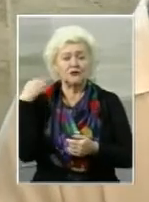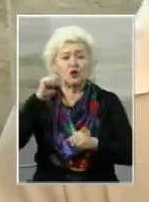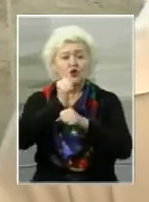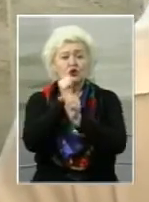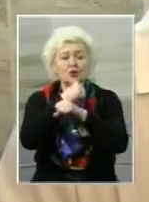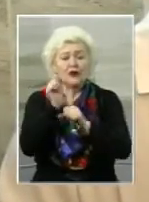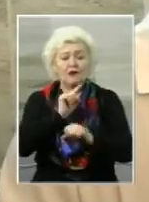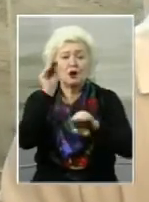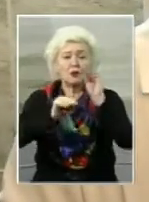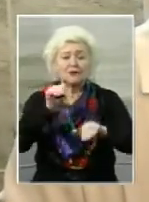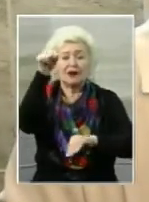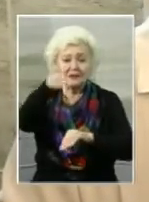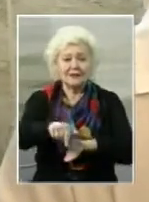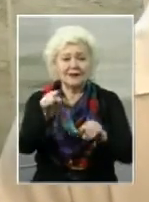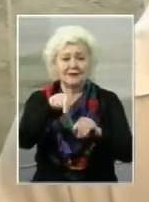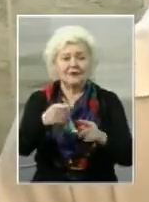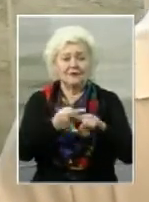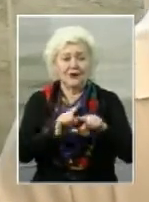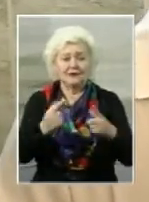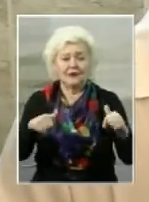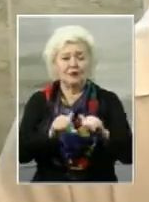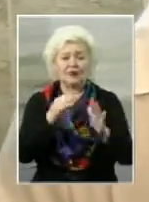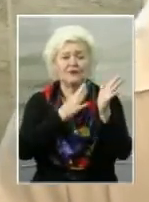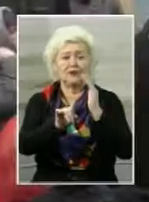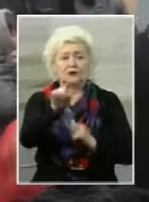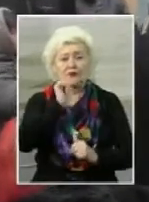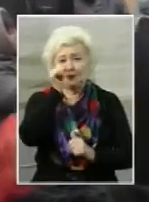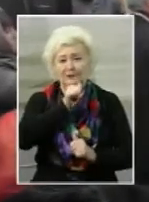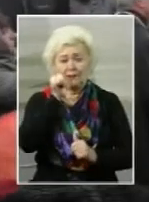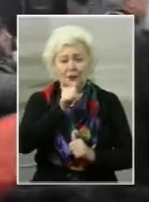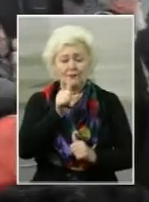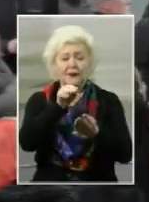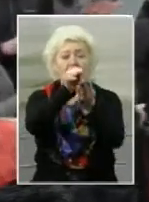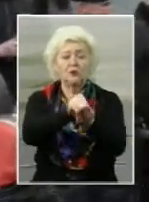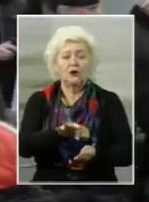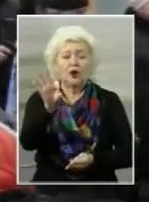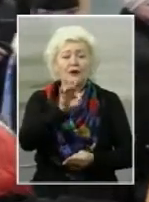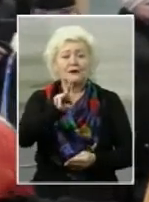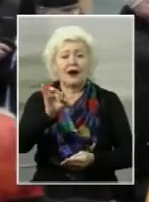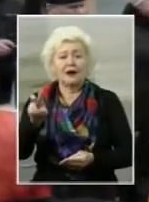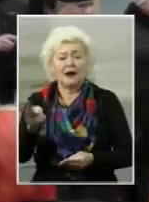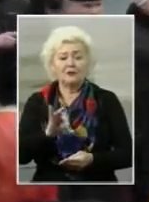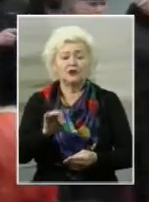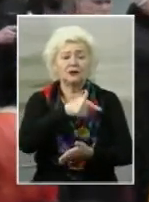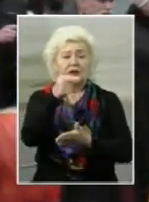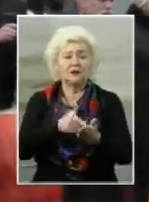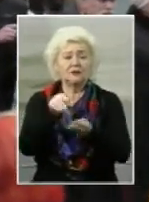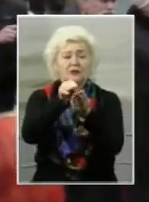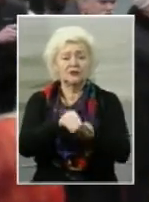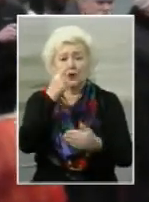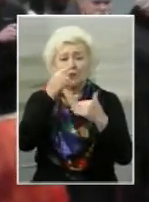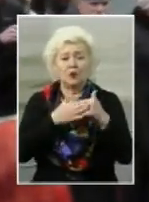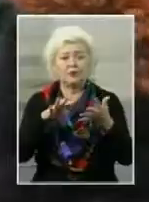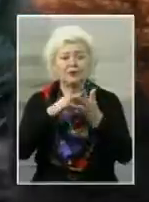был поставлен здесь, в этом отделении, правда, в 91-м году. Поховали Олега Яремченка на міському кладовищі